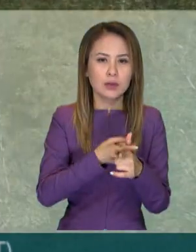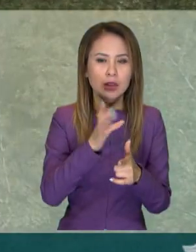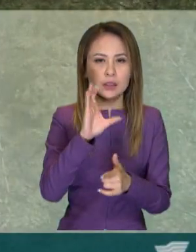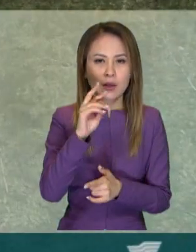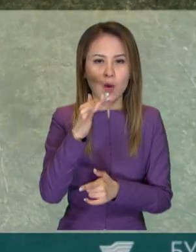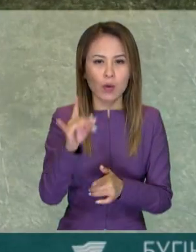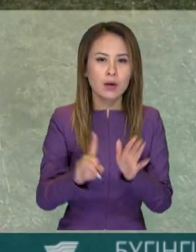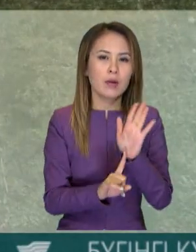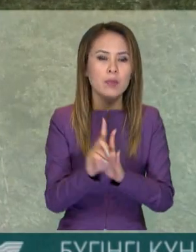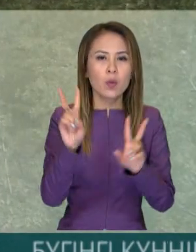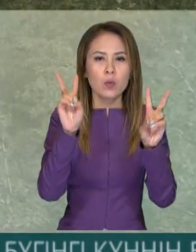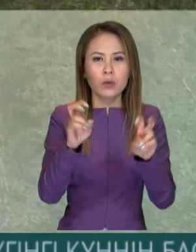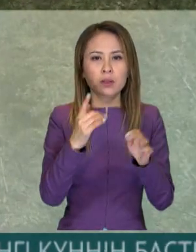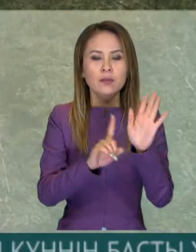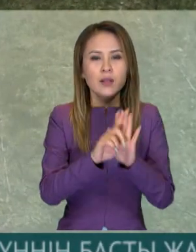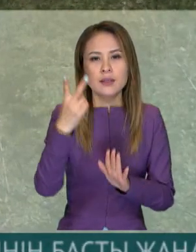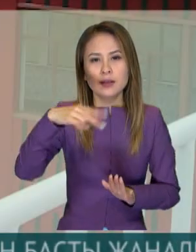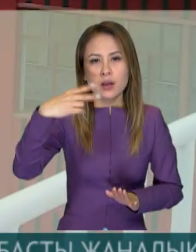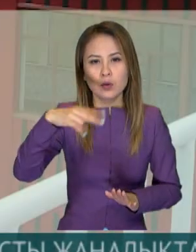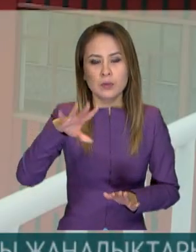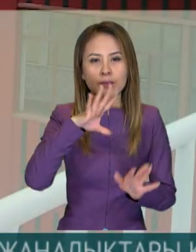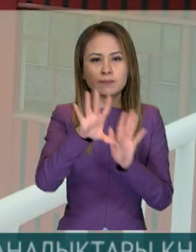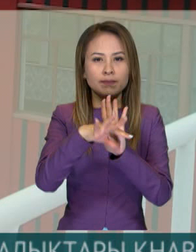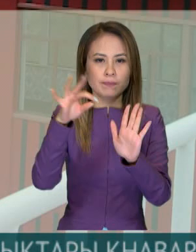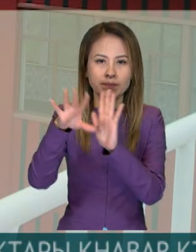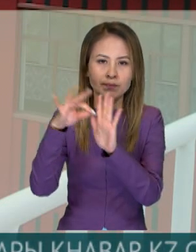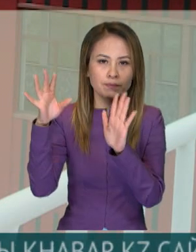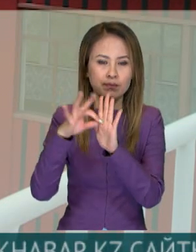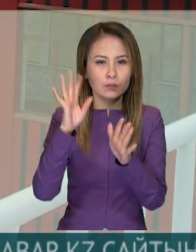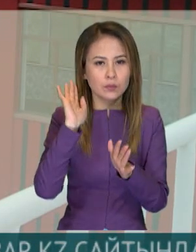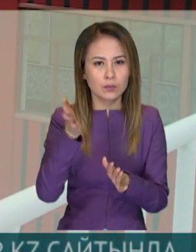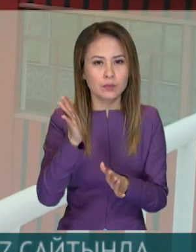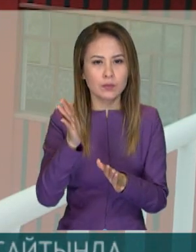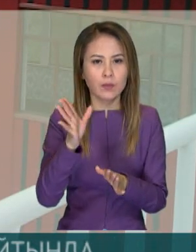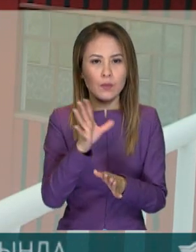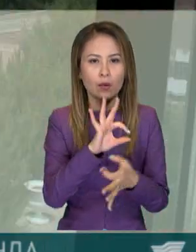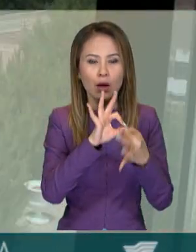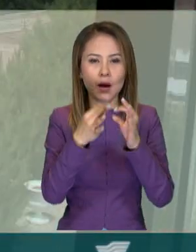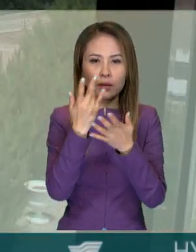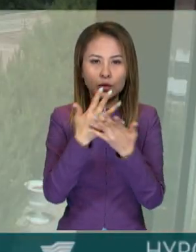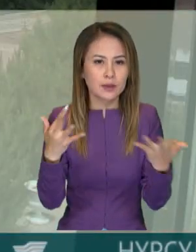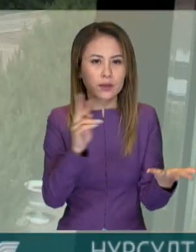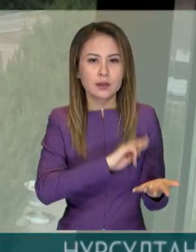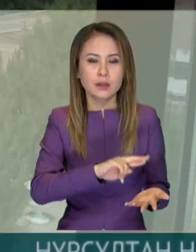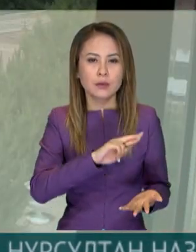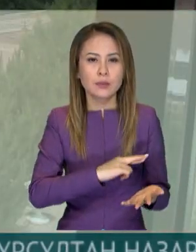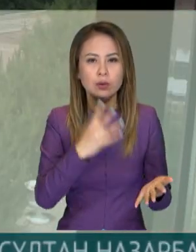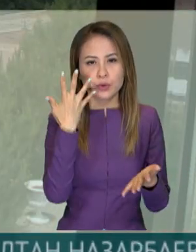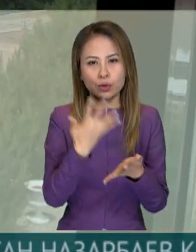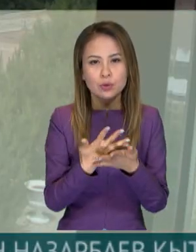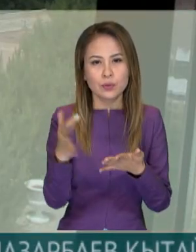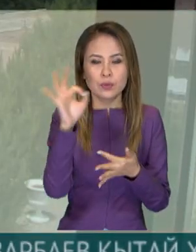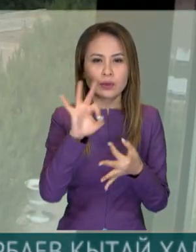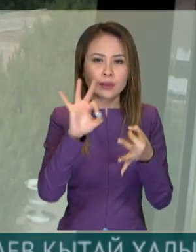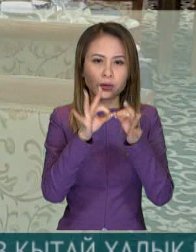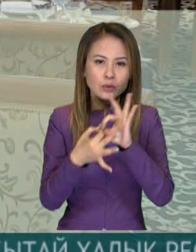сеньорлар жобасы бастау алып, осының арқасында 20 таңдаулы маман өздерінің біліктілігімен бөліскен болатын. Олар әртүрлі салада қызмет көрсетудің